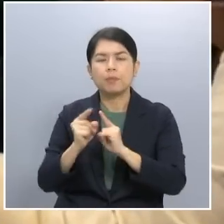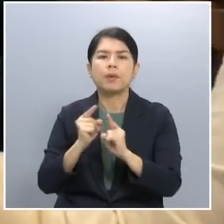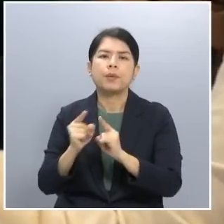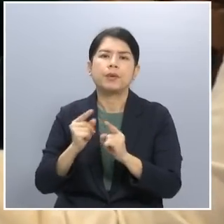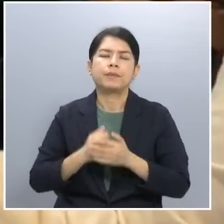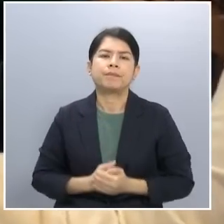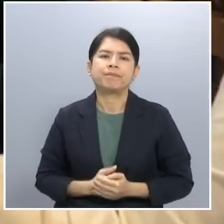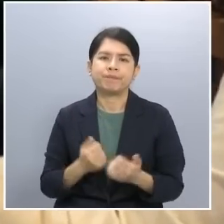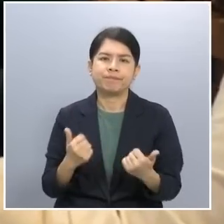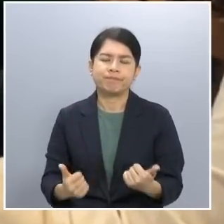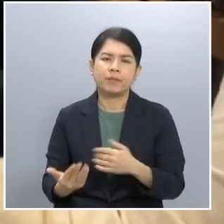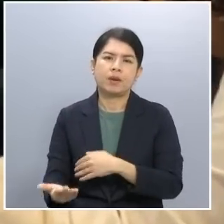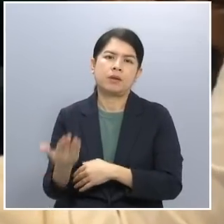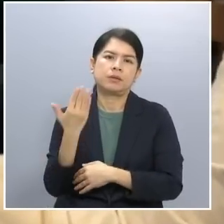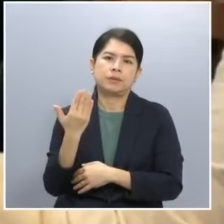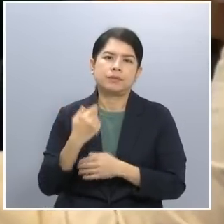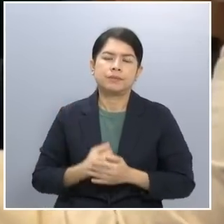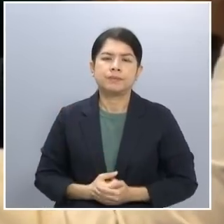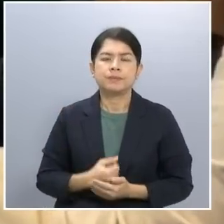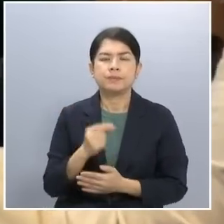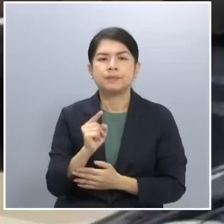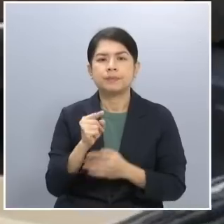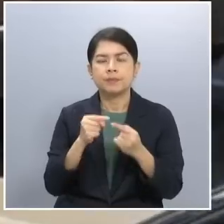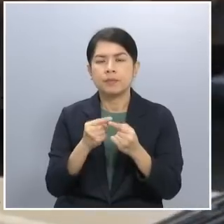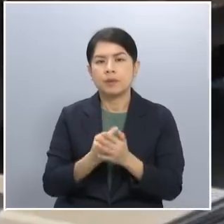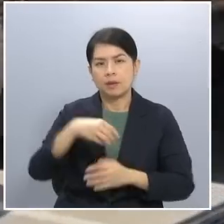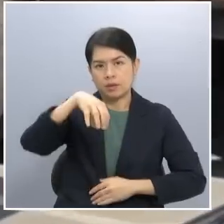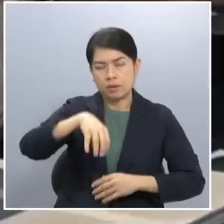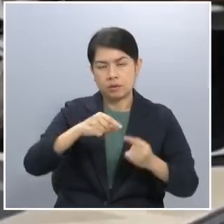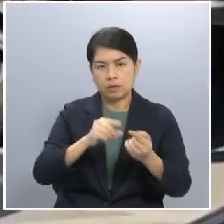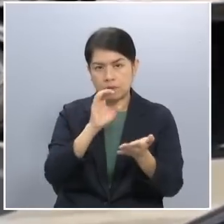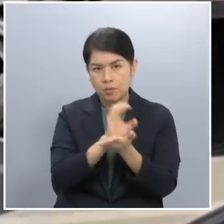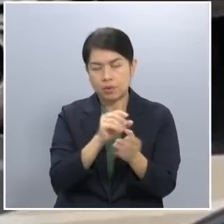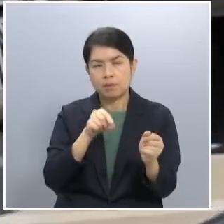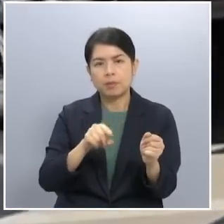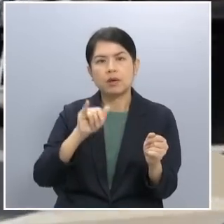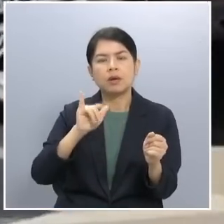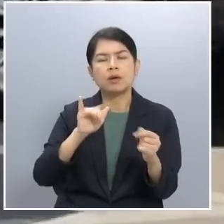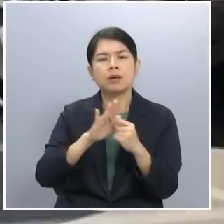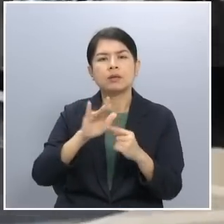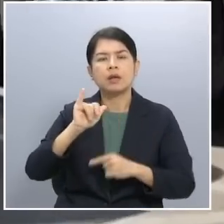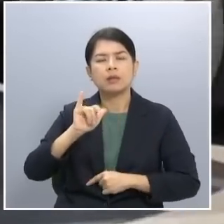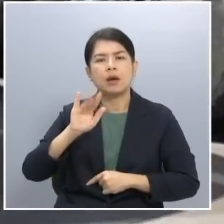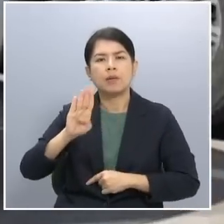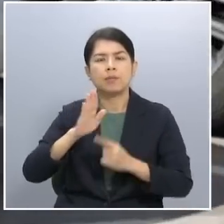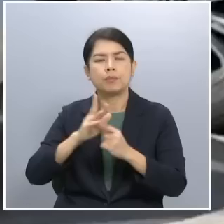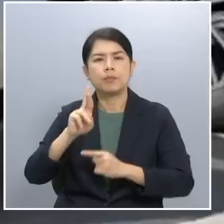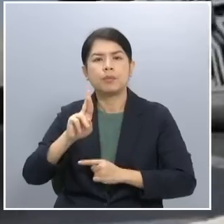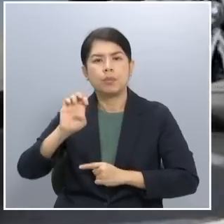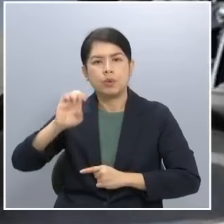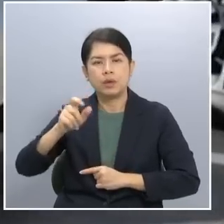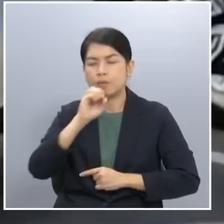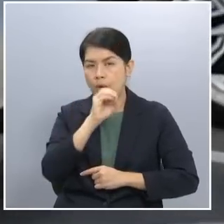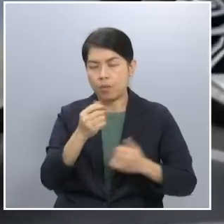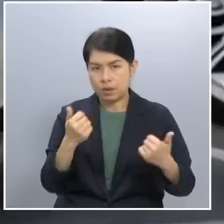เช้าวันนี้ที่สภ.ธัญบุรีค่ะทางร้อยเวรสอบสวนของสภ.ก็บอกว่าวันนี้จะนำตัวเดชามาสอบ